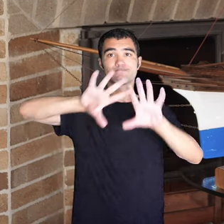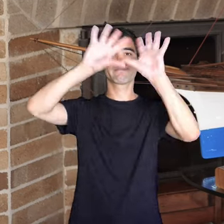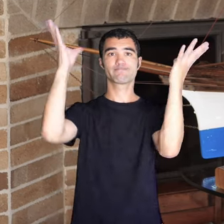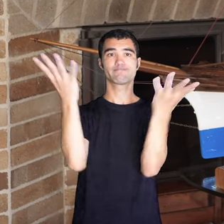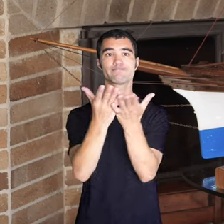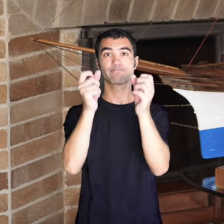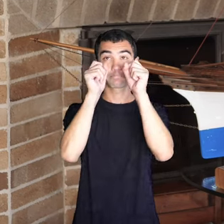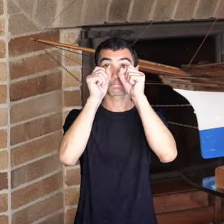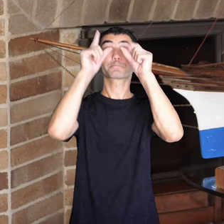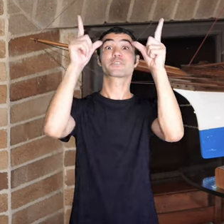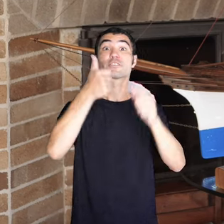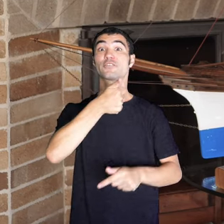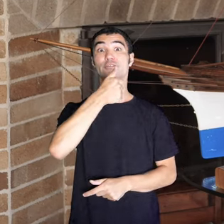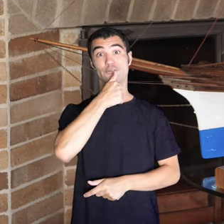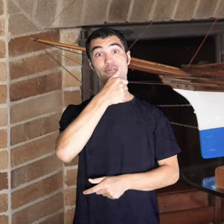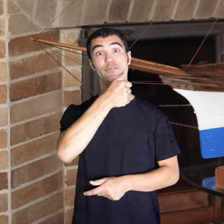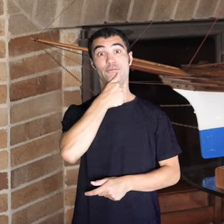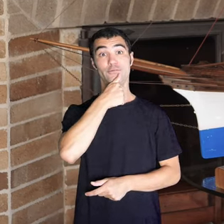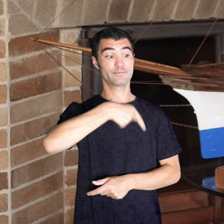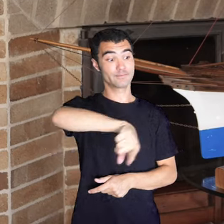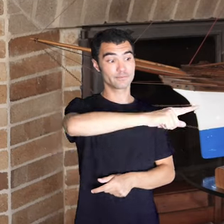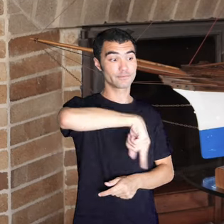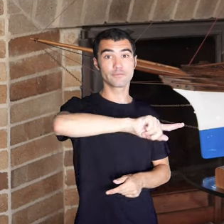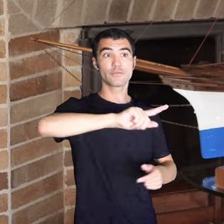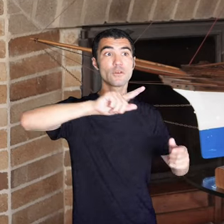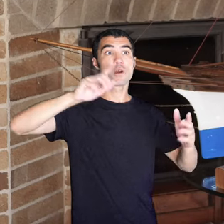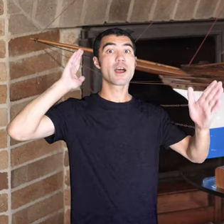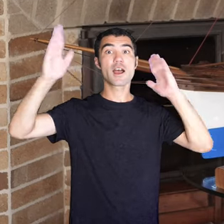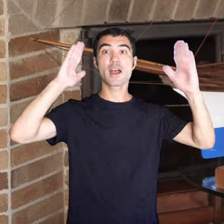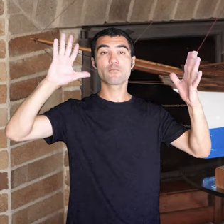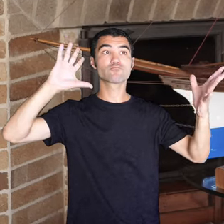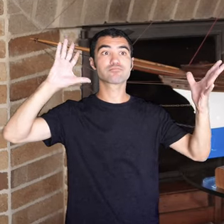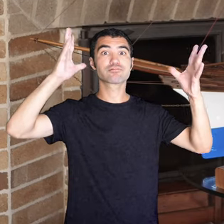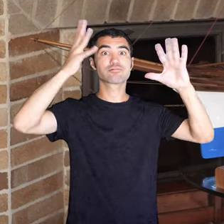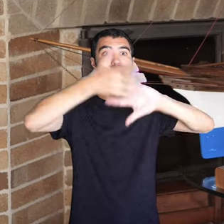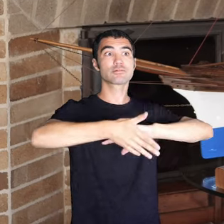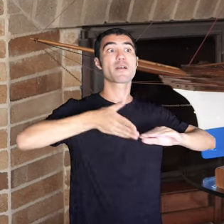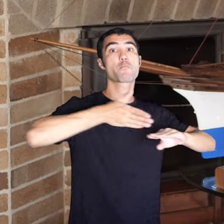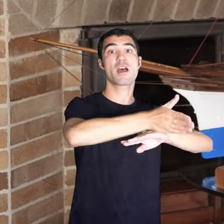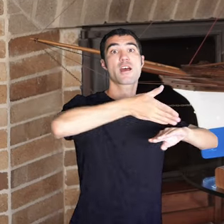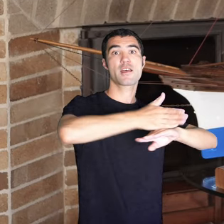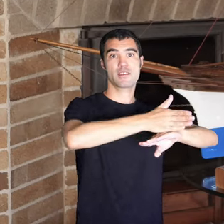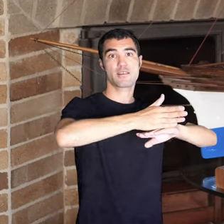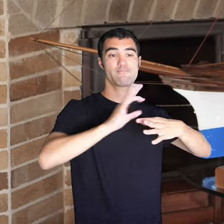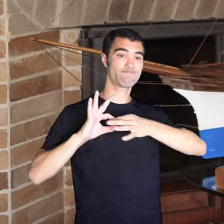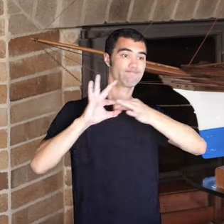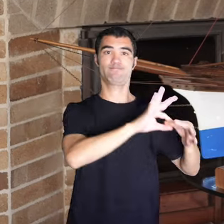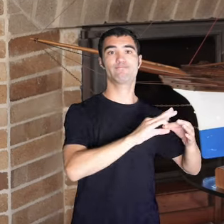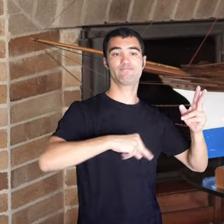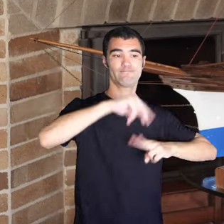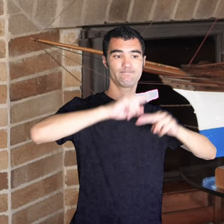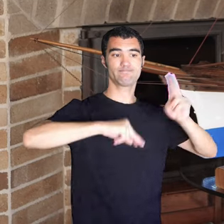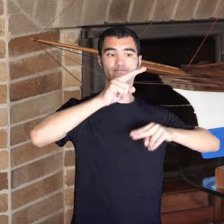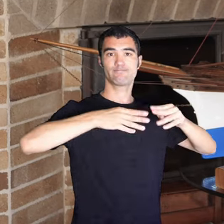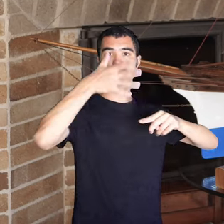encara no se n'ha donat compte de que hem acabat una era, que era de la madera, sobretot dedicada a la construcció